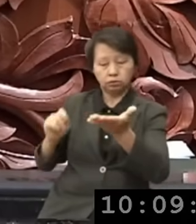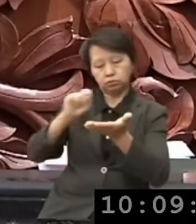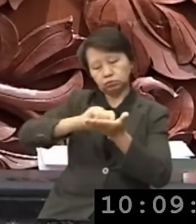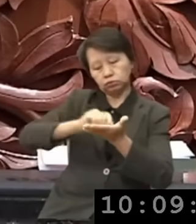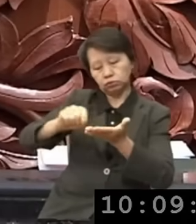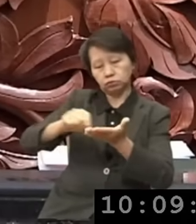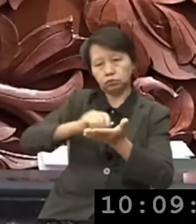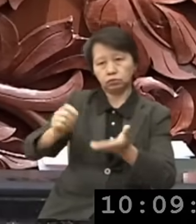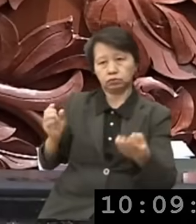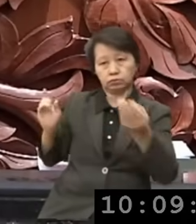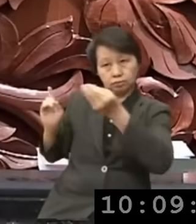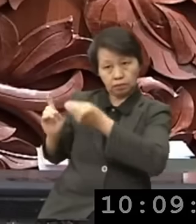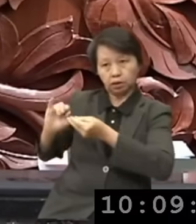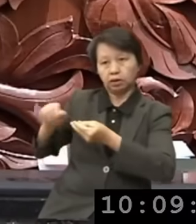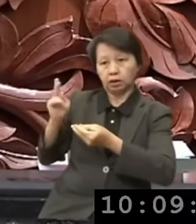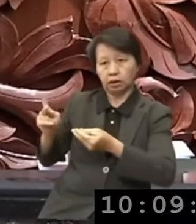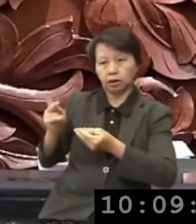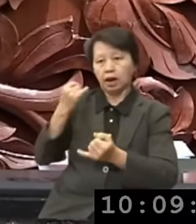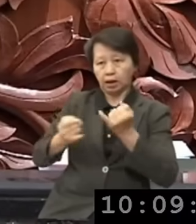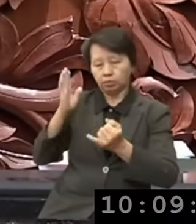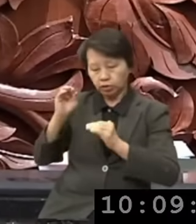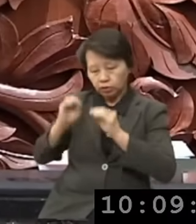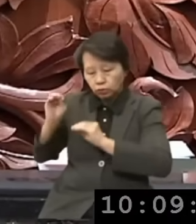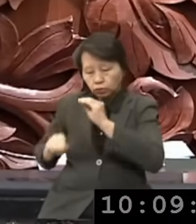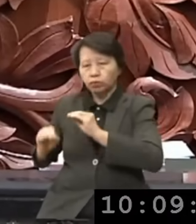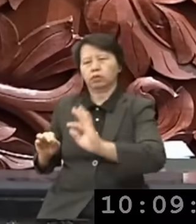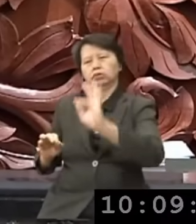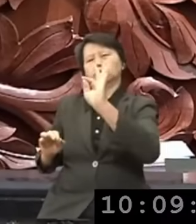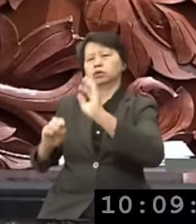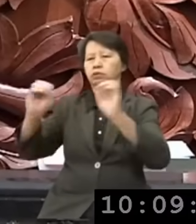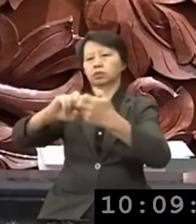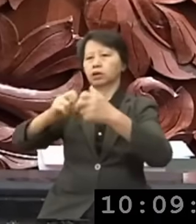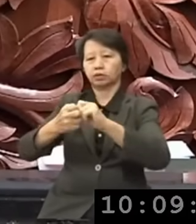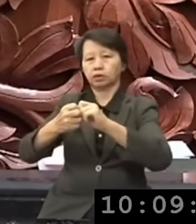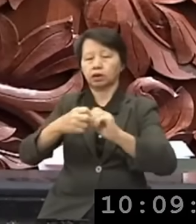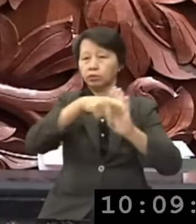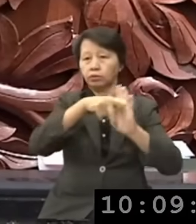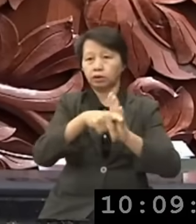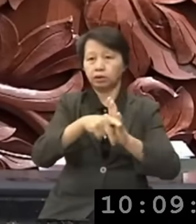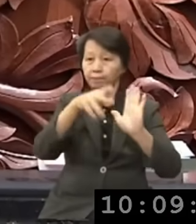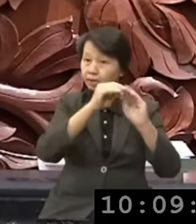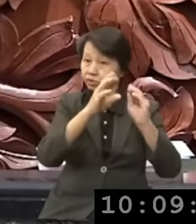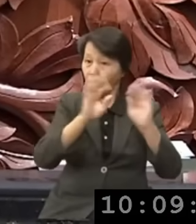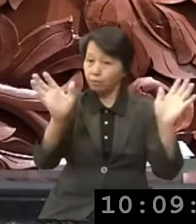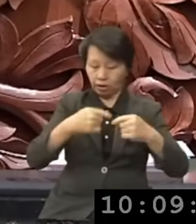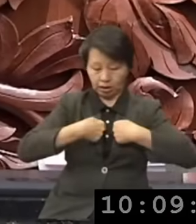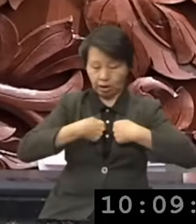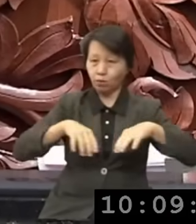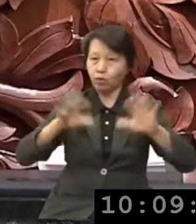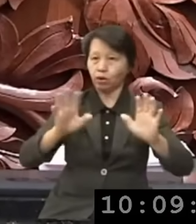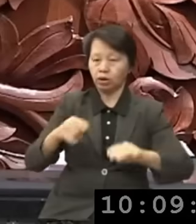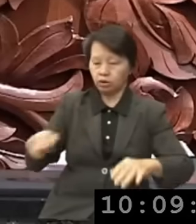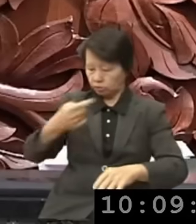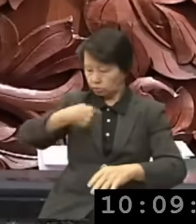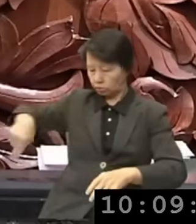P jawatankuasa akhirnya kita ubah pindaan mesyuarat tak ada masalah sebab peraturan mesyuarat ni bukan saya yang buat peraturan mesyuarat ni kita yang